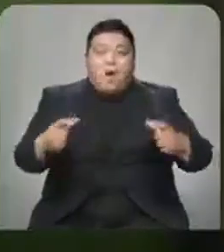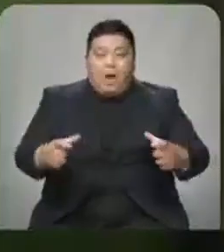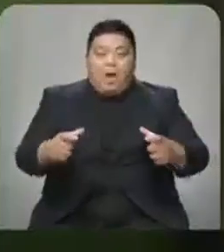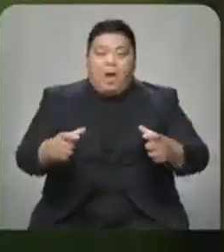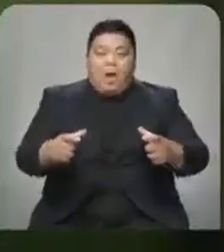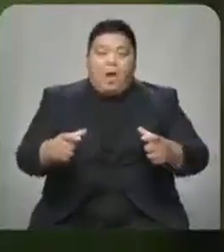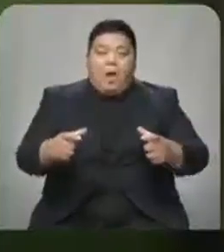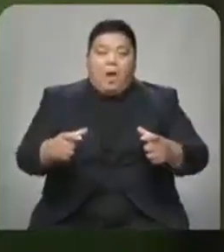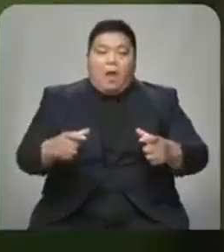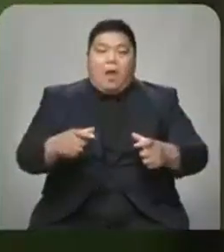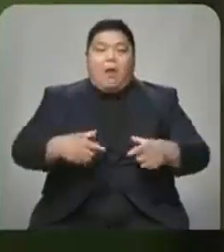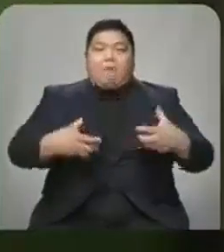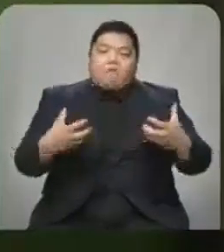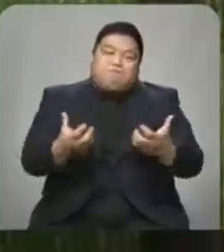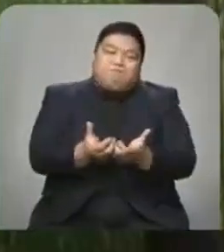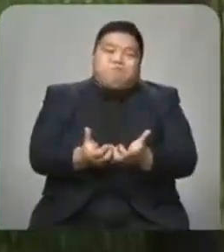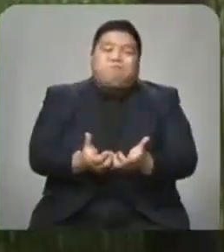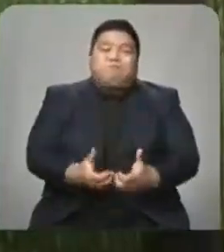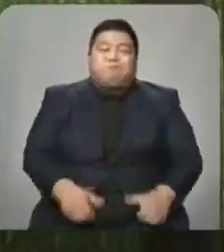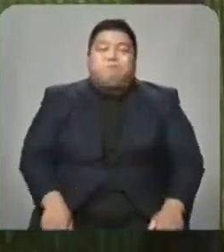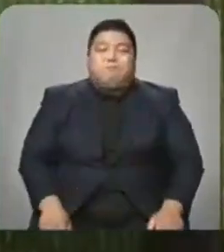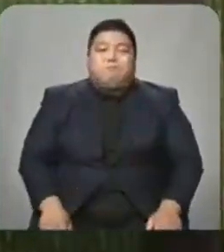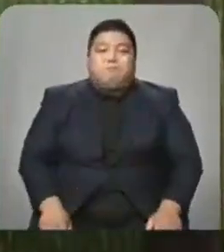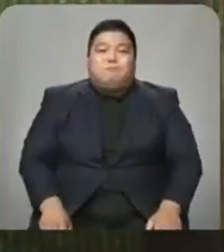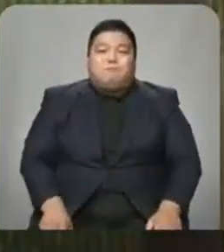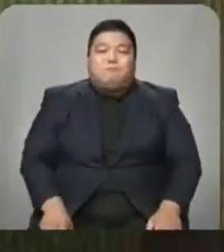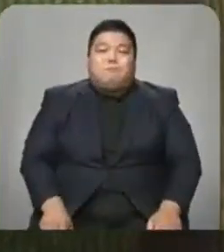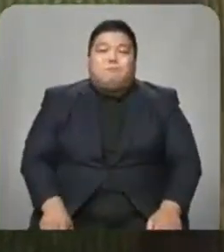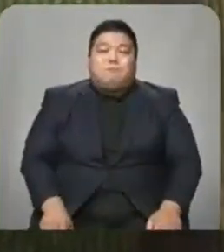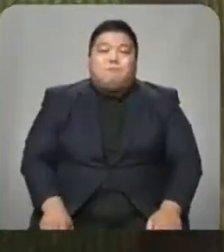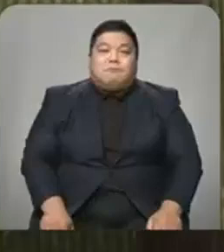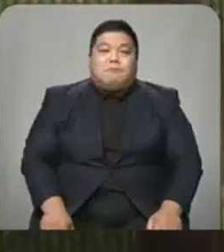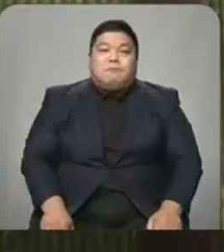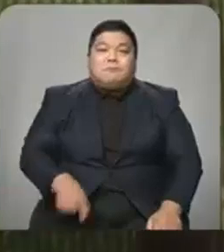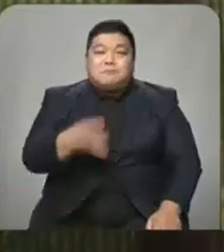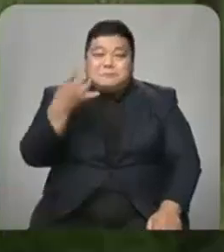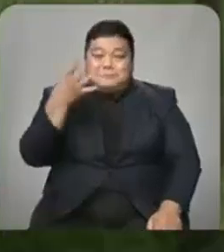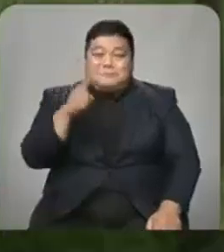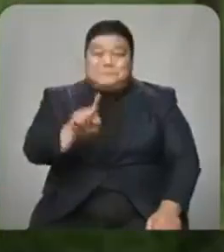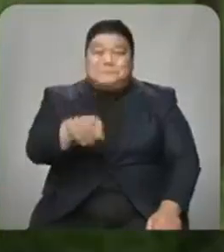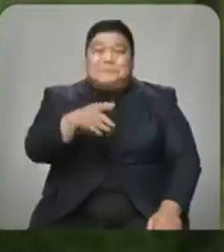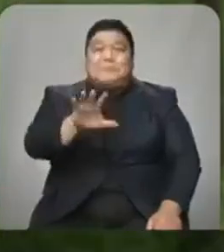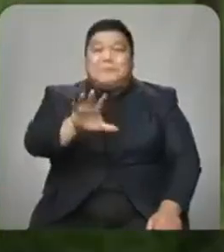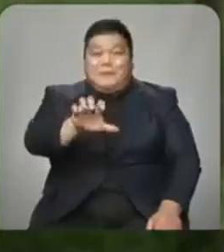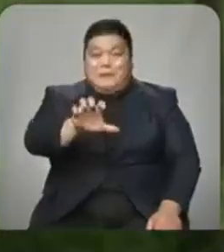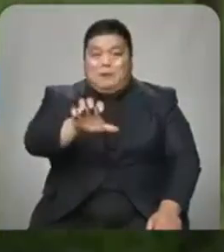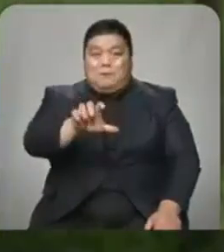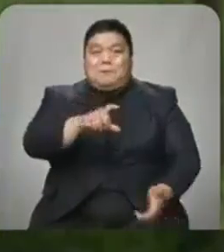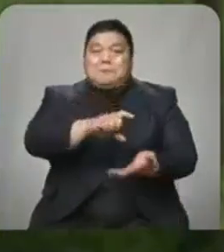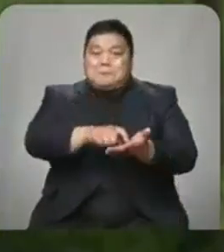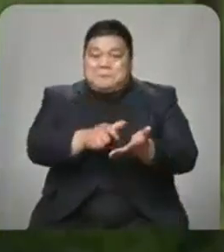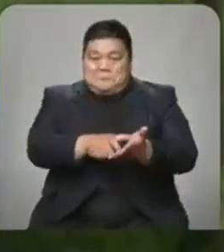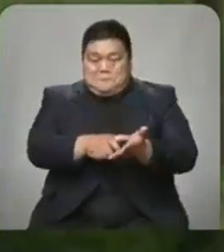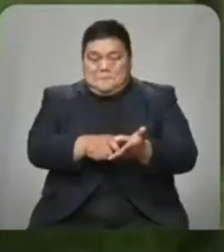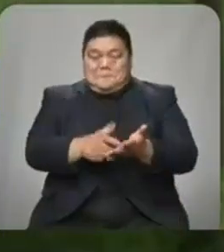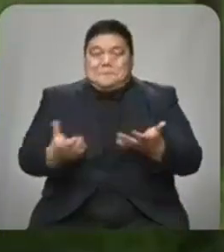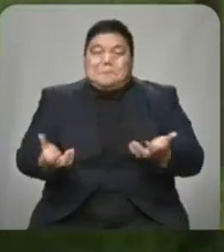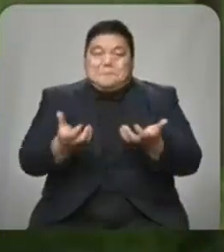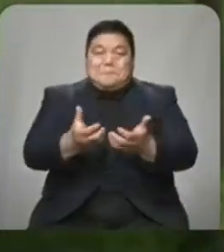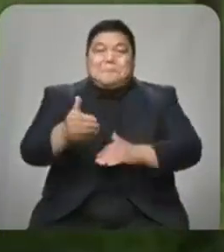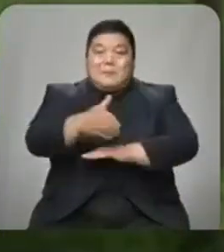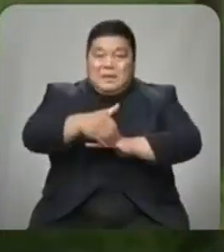확장 이전했지만 1년 만에 포화 상태로 되돌아갔습니다. 145마리가 적정 시설물로